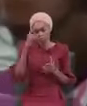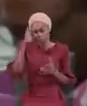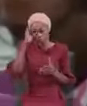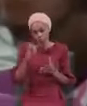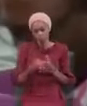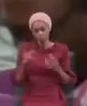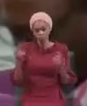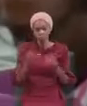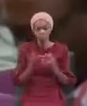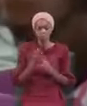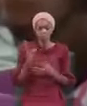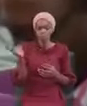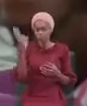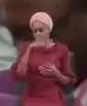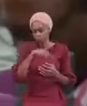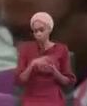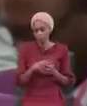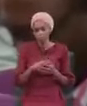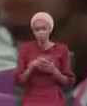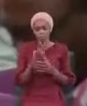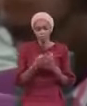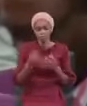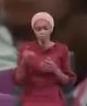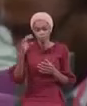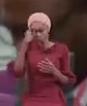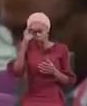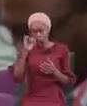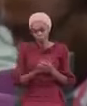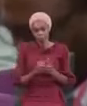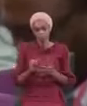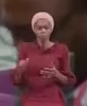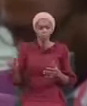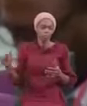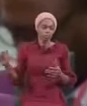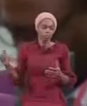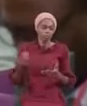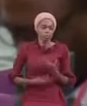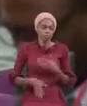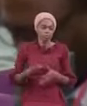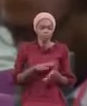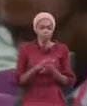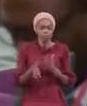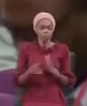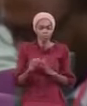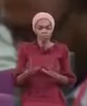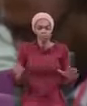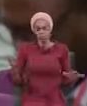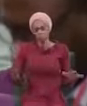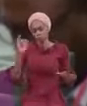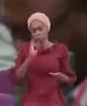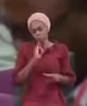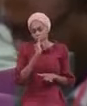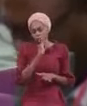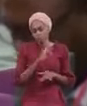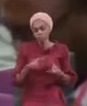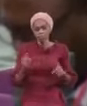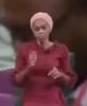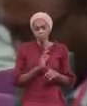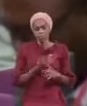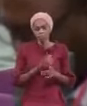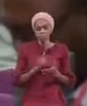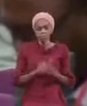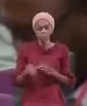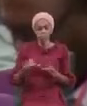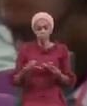a péché involontairement devant l'éternel quand il aura fait l'expiation pour elle il lui sera pardonné pour l'indigène